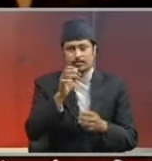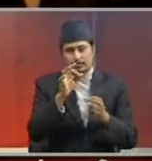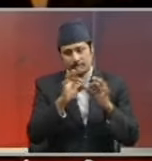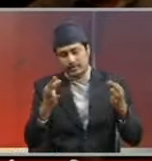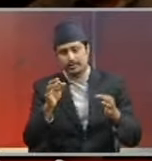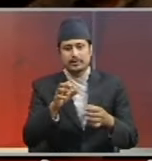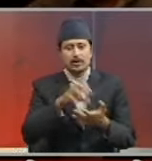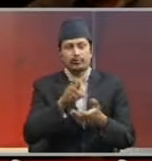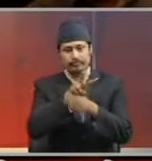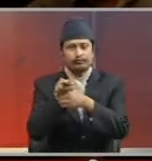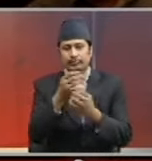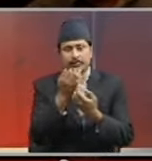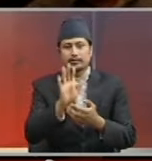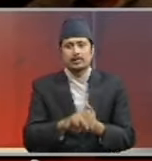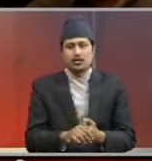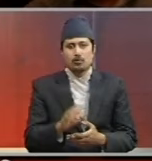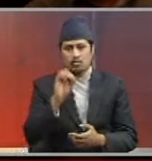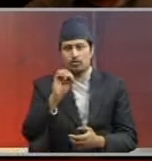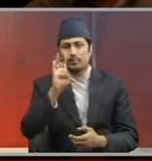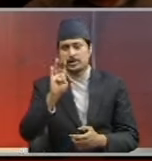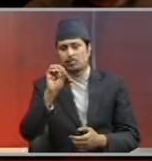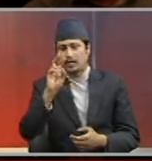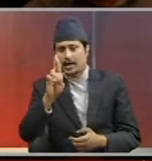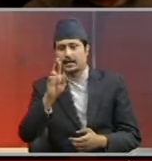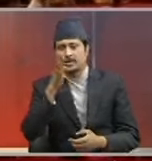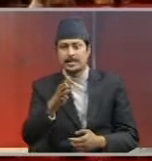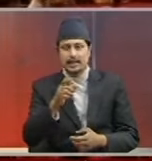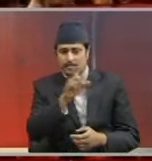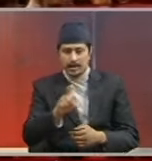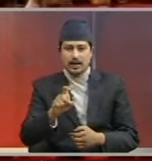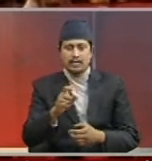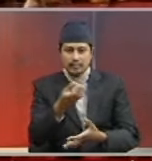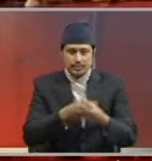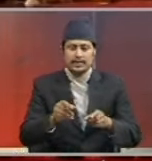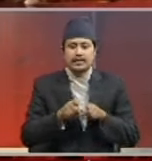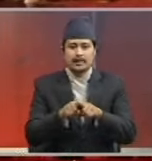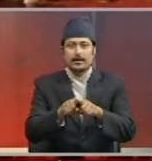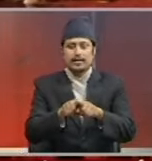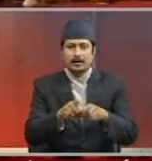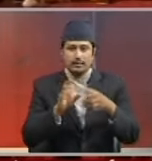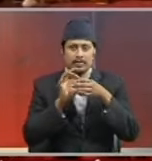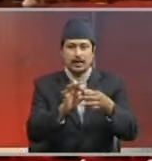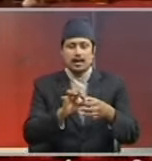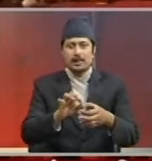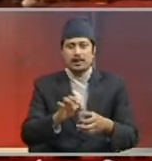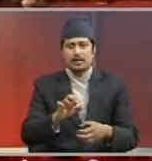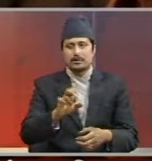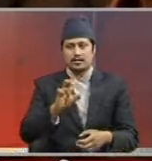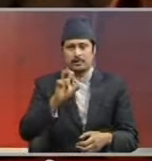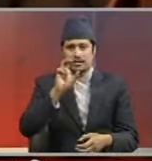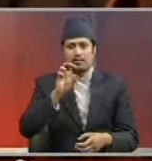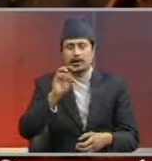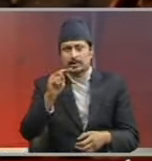अध्ययन समेत गरेको थियो ओबीओआरले नेपालका व्यवसायीसँग मिलेर दमक क्लिन